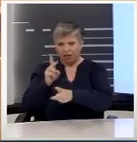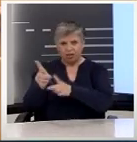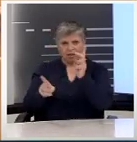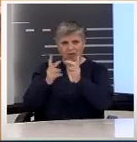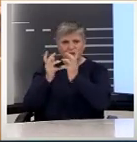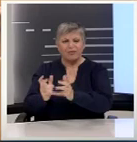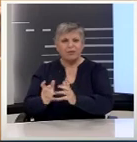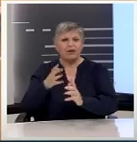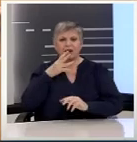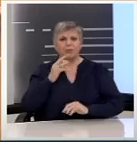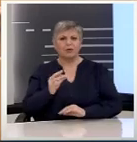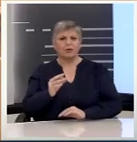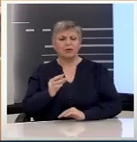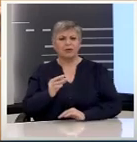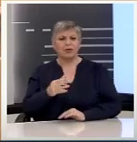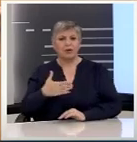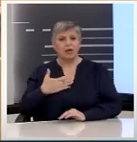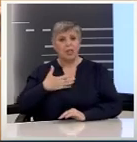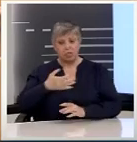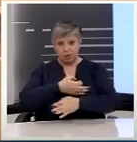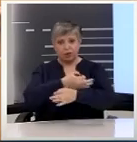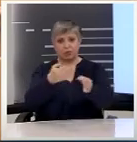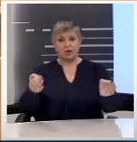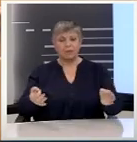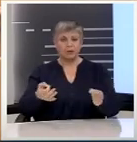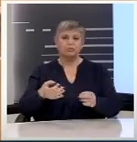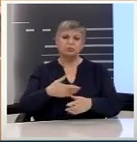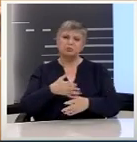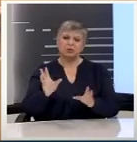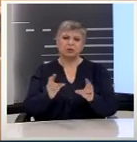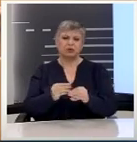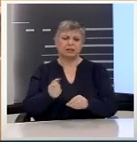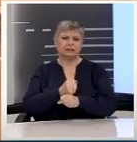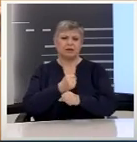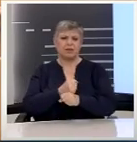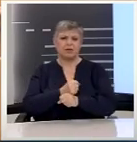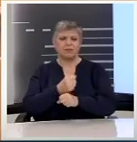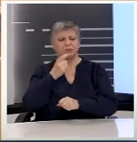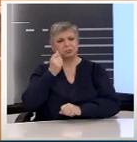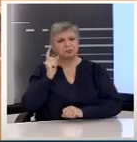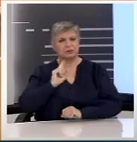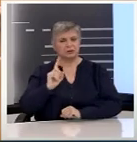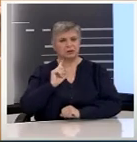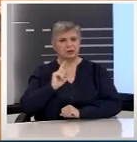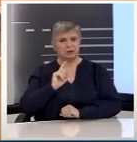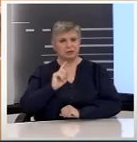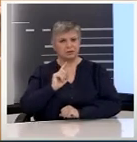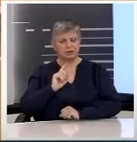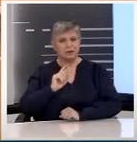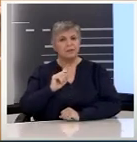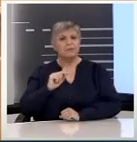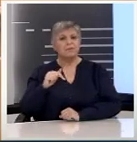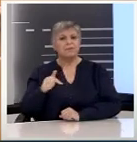θέλω να σας πω το εξής. Το καταλάβαμε από την αρχή ότι εδώ έχουμε να